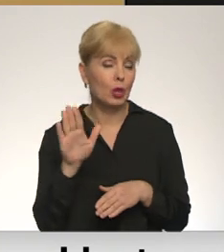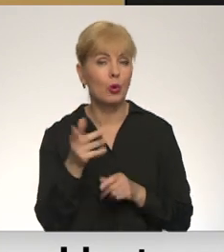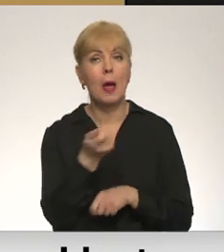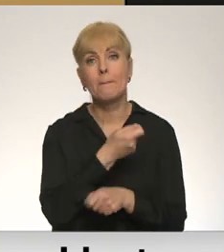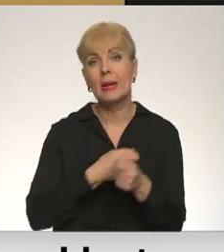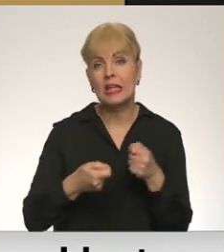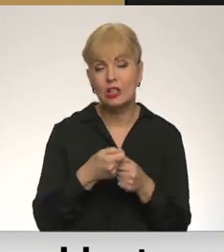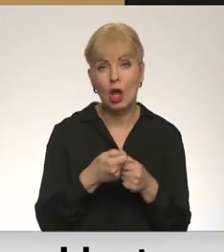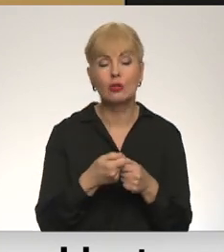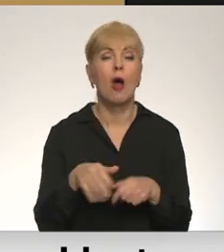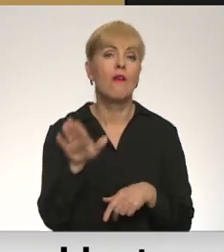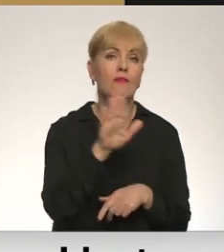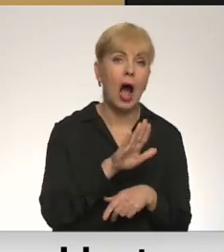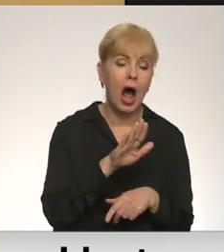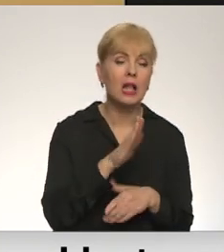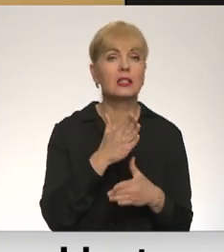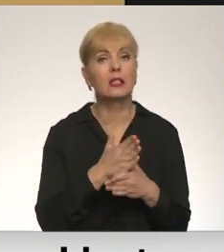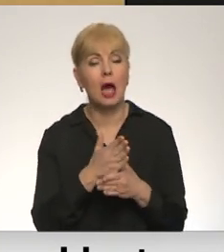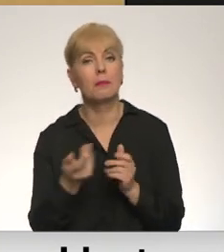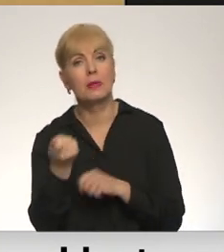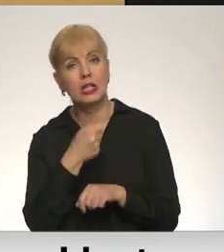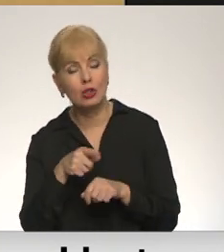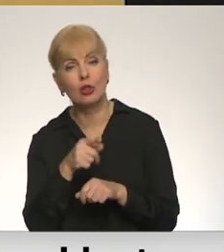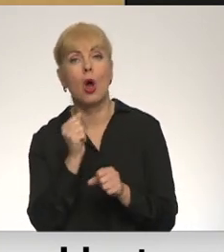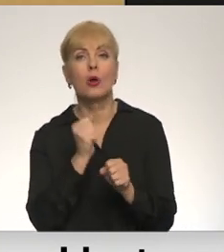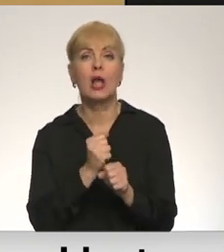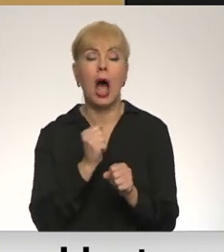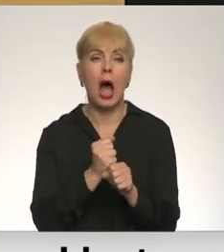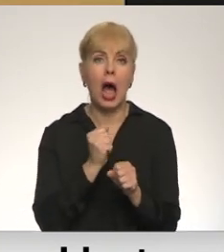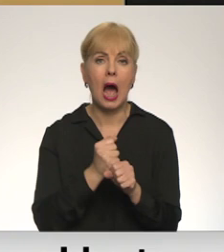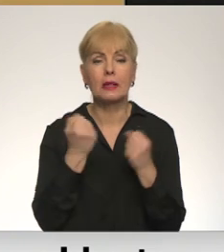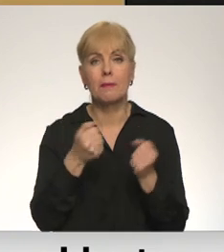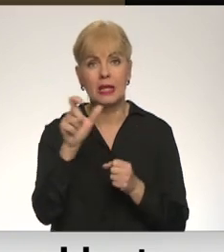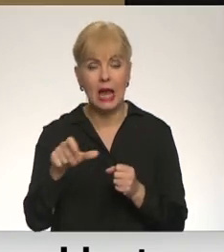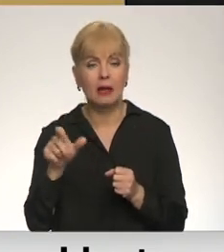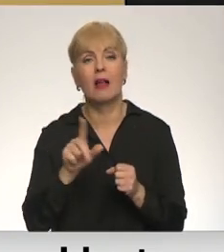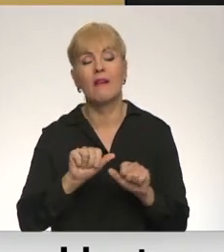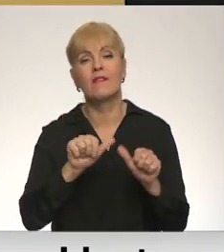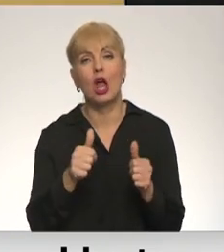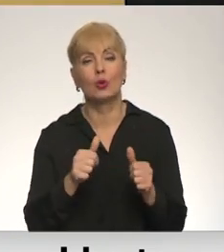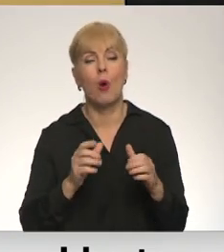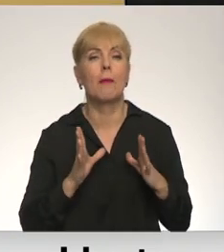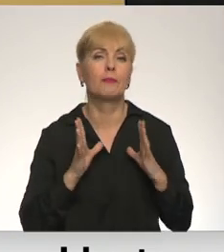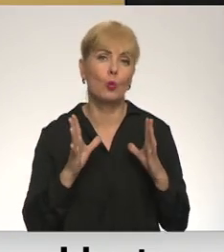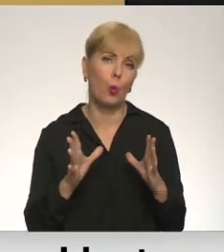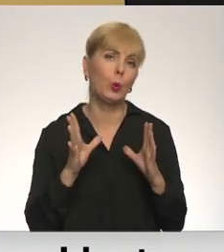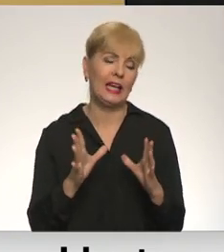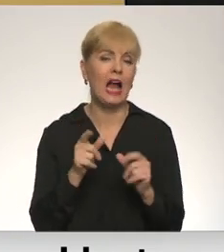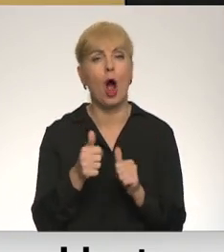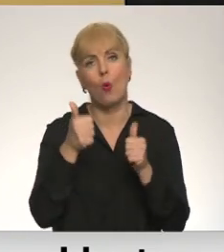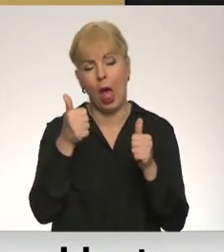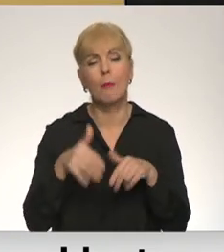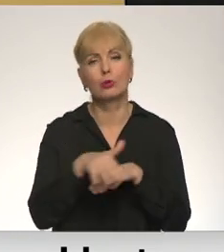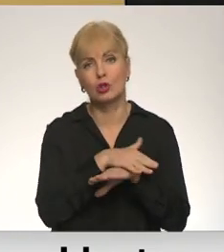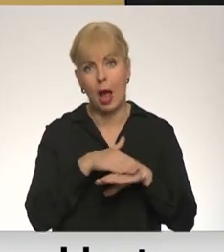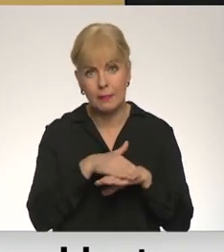starp valsti, biznesu un darba ņēmējiem, lai tomēr mēs veidotu turīgāku sabiedrību. Man ir savs redzējums tādā